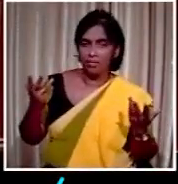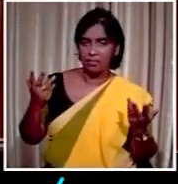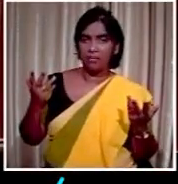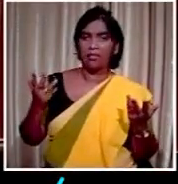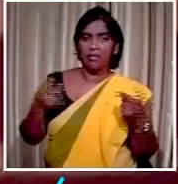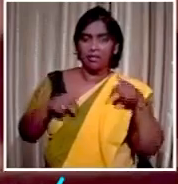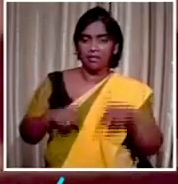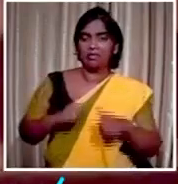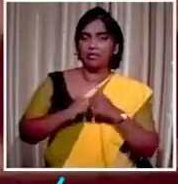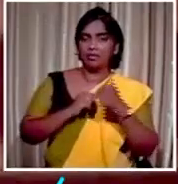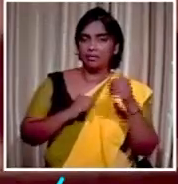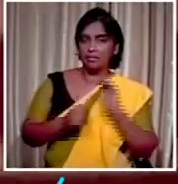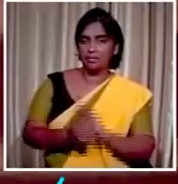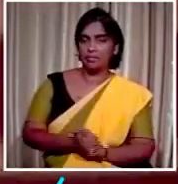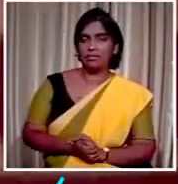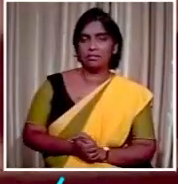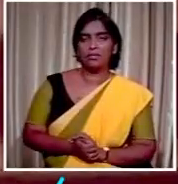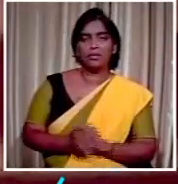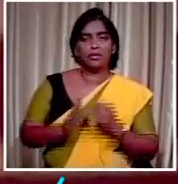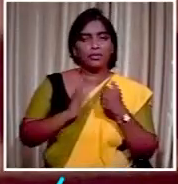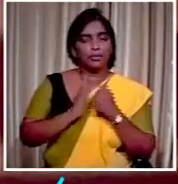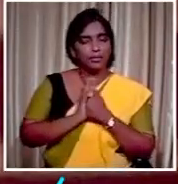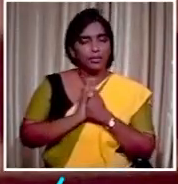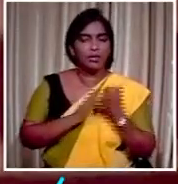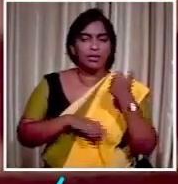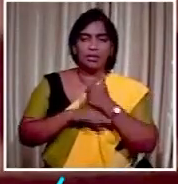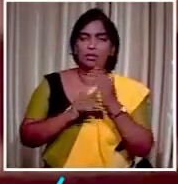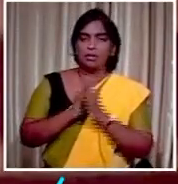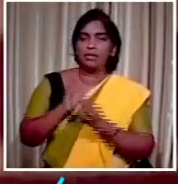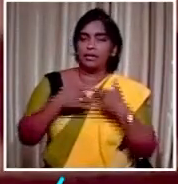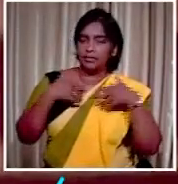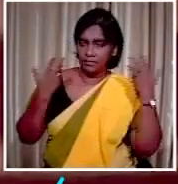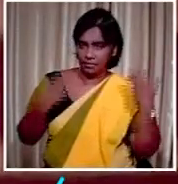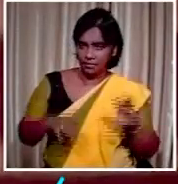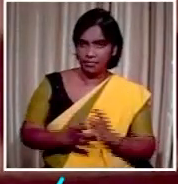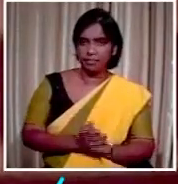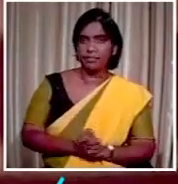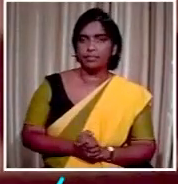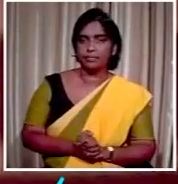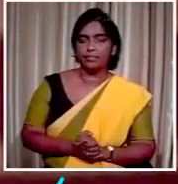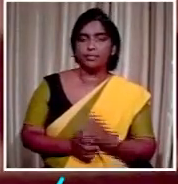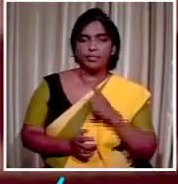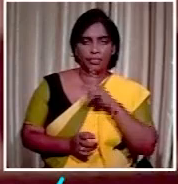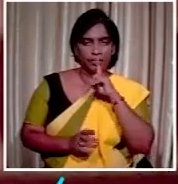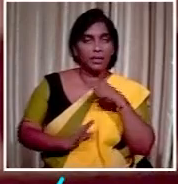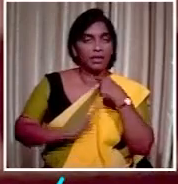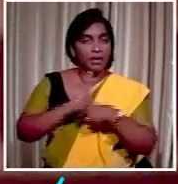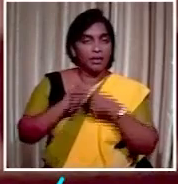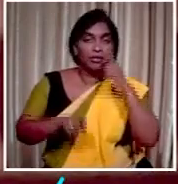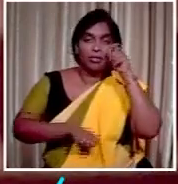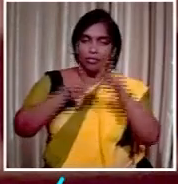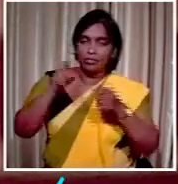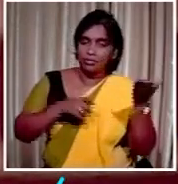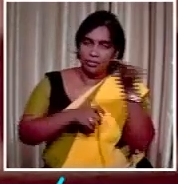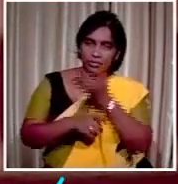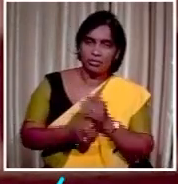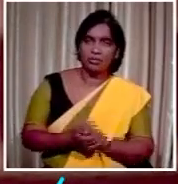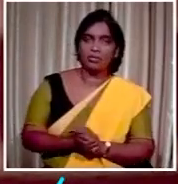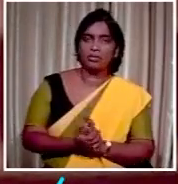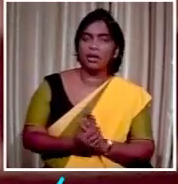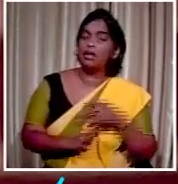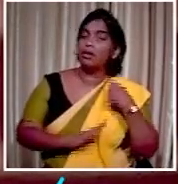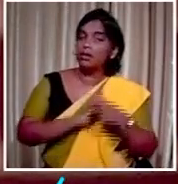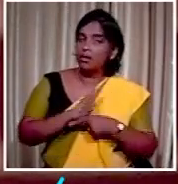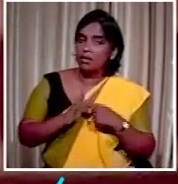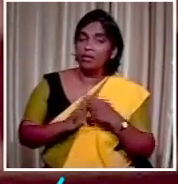තැනකට මේ රටපත් කරලා තියෙනවා ගරු මුලසන ඔබ මන්ත්‍රීතුමනි මම අවසන් කරනවා මම ඉල්ලනවා මේ රටේ පුරවැසියන්ගෙන්